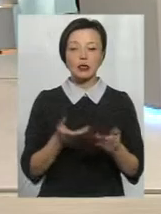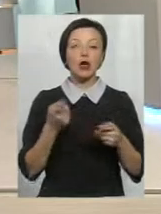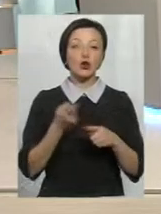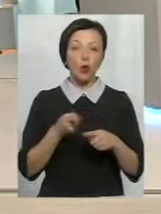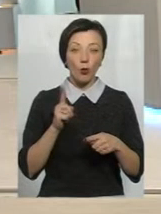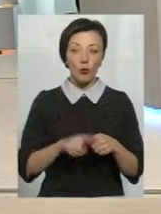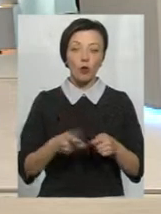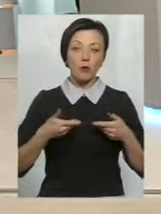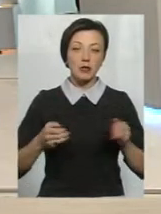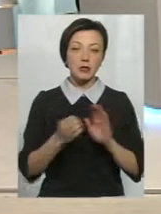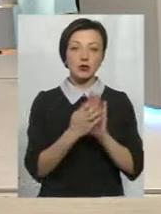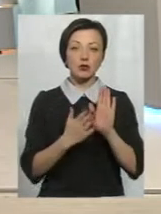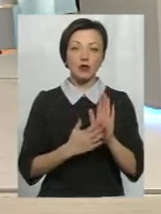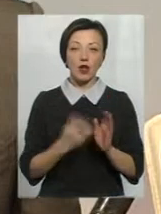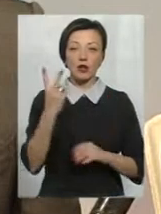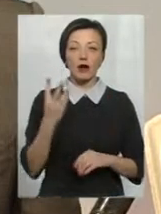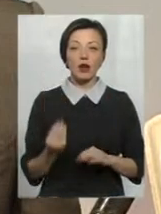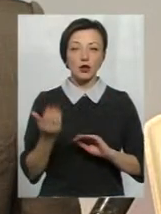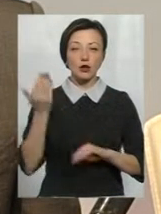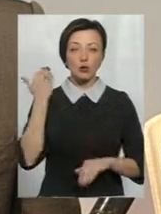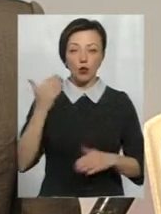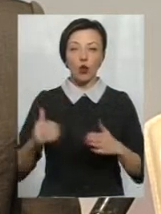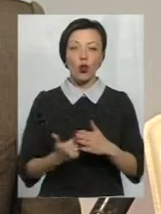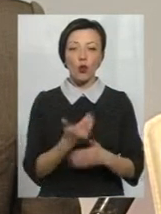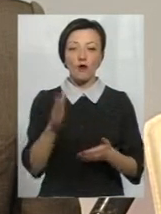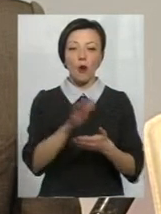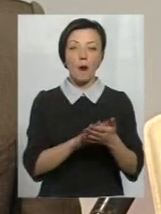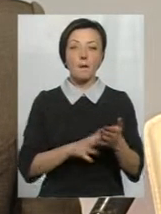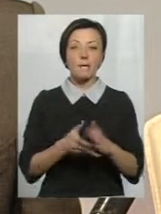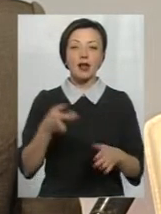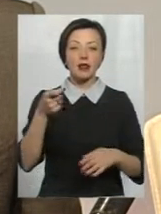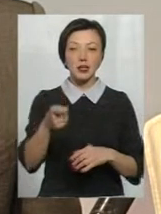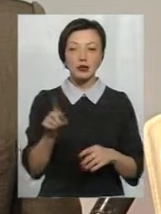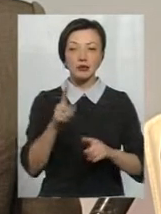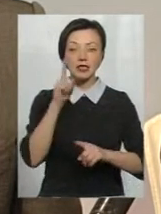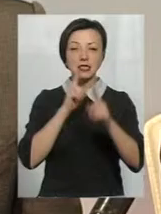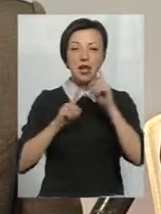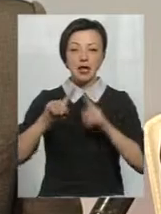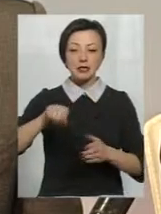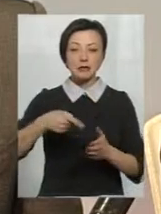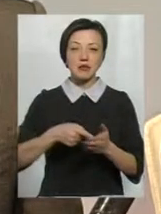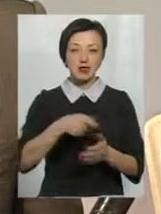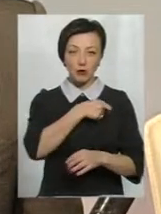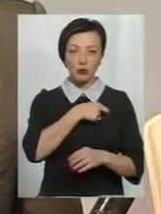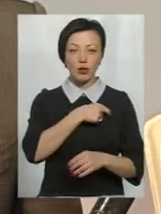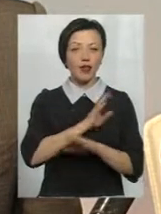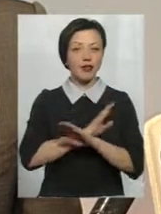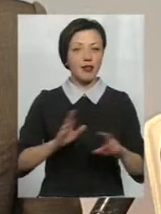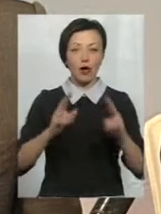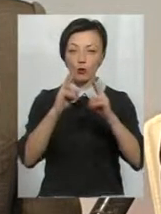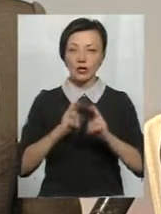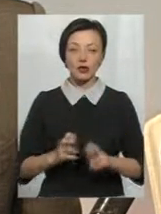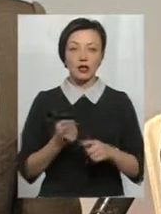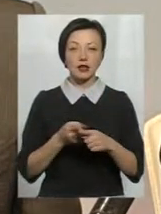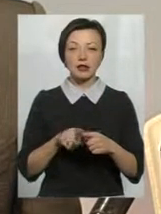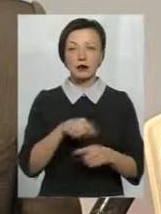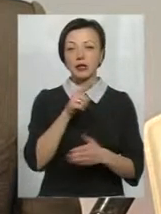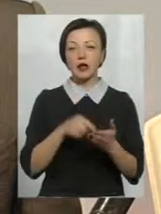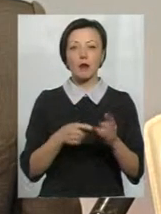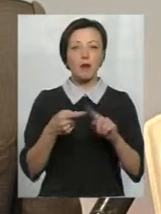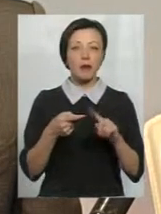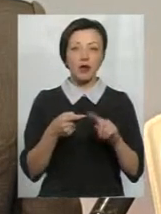зареєстрували 2 дні тому нову петицію, щоб сесія Хмельницької міської ради не розглядала це питання. По-перше,